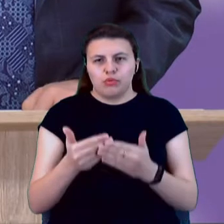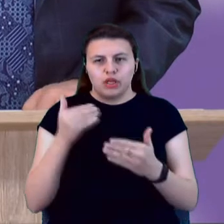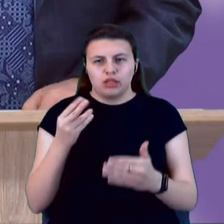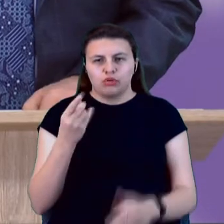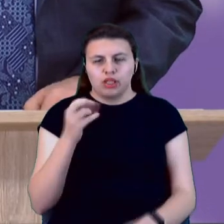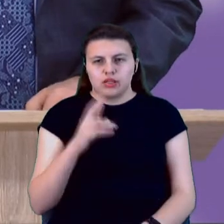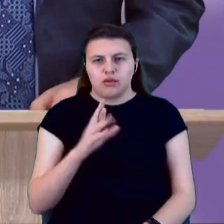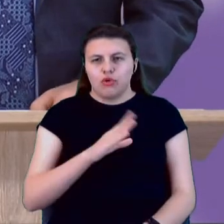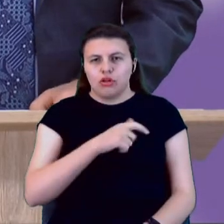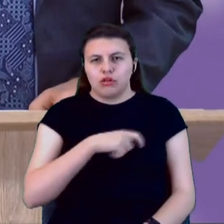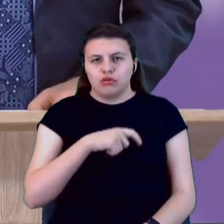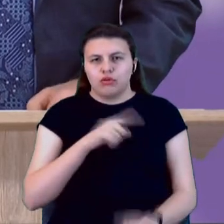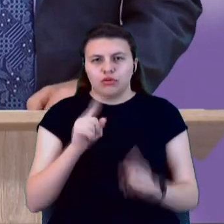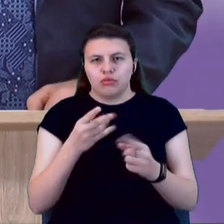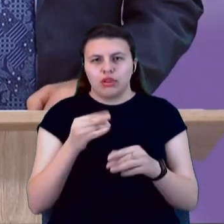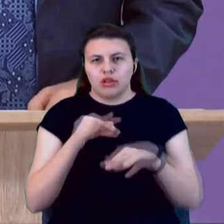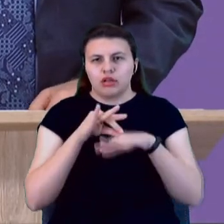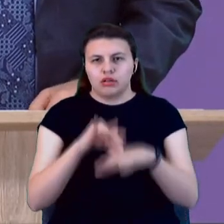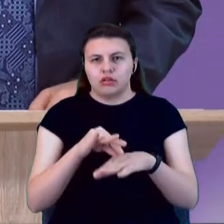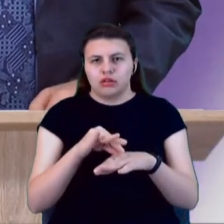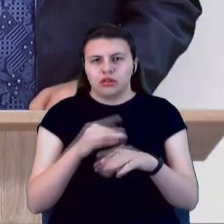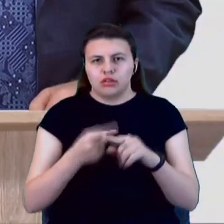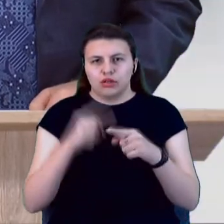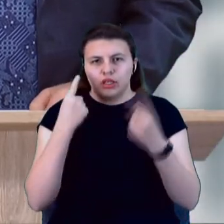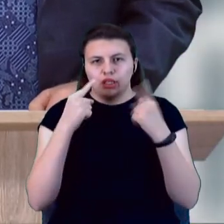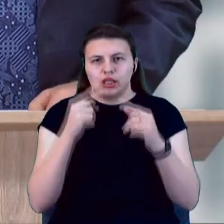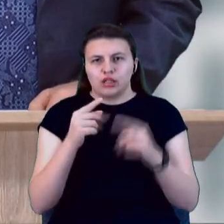Чому не реалізувалося цю ідею з хосписом раніше?